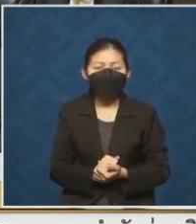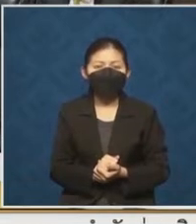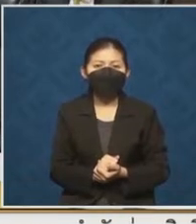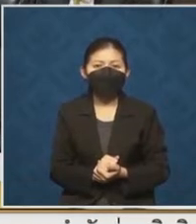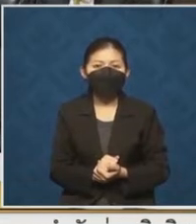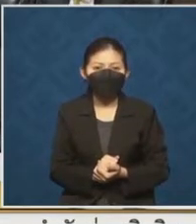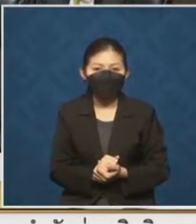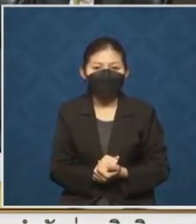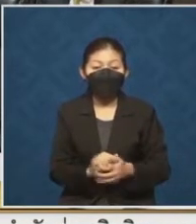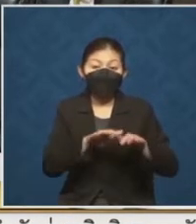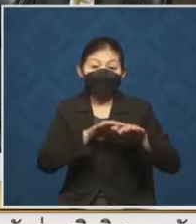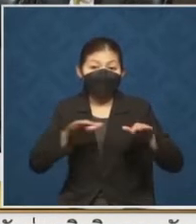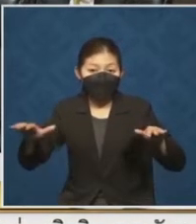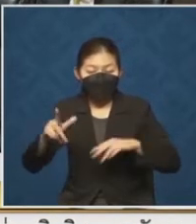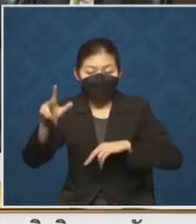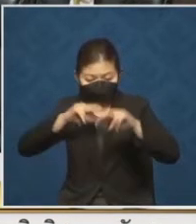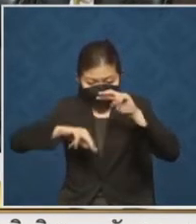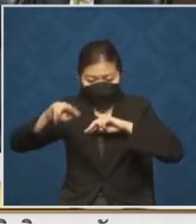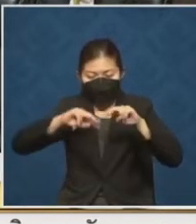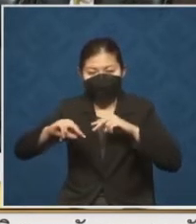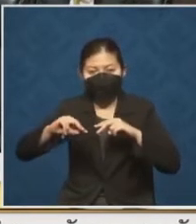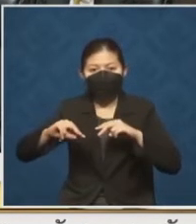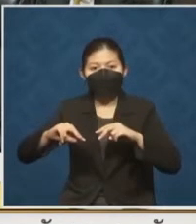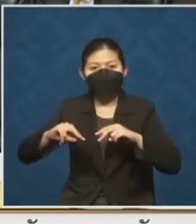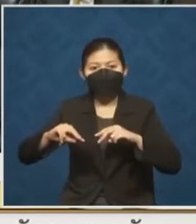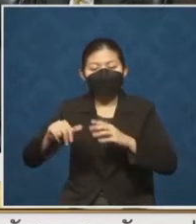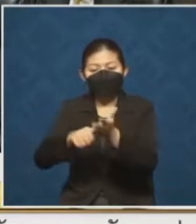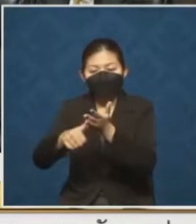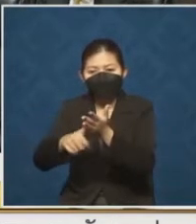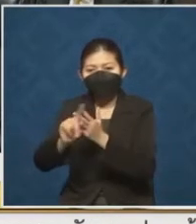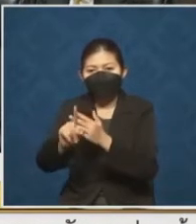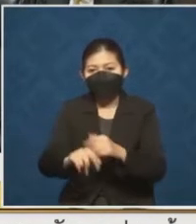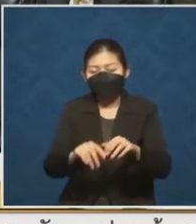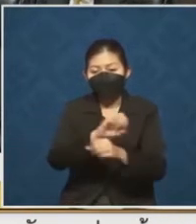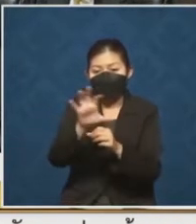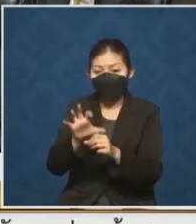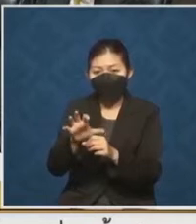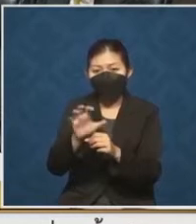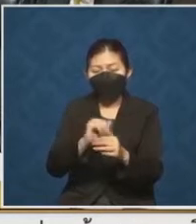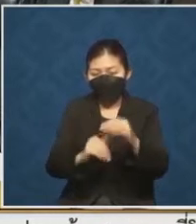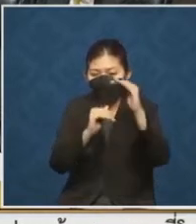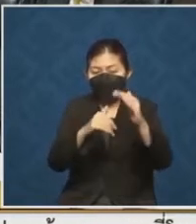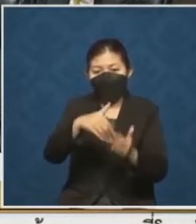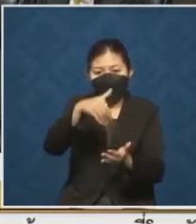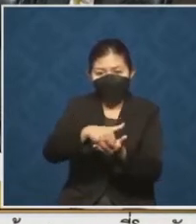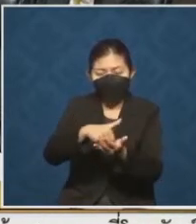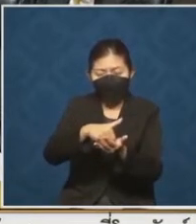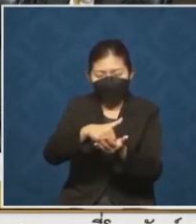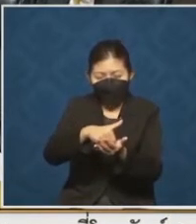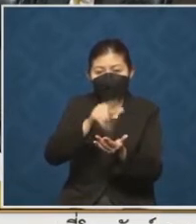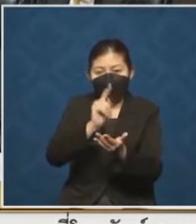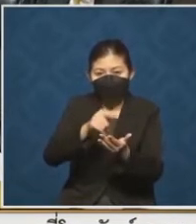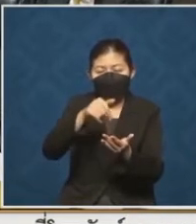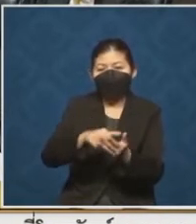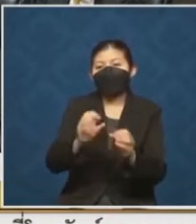การไปหาหลักการเป็นดินของเต็มขั้นรยกทำสีแล้วฉะนั้นสีโดยเฉพาะเมื่อประสบกับภาวะวิกฤต